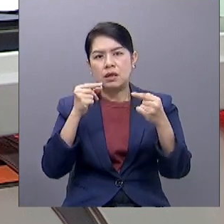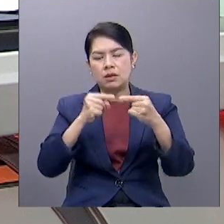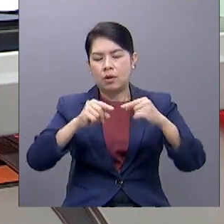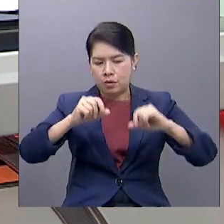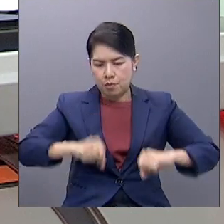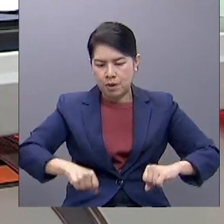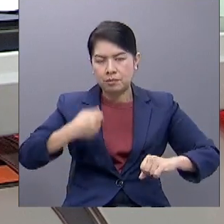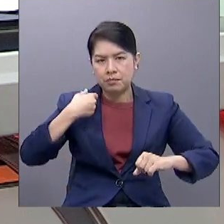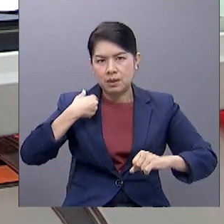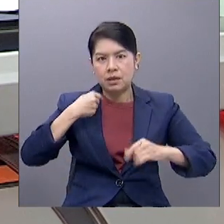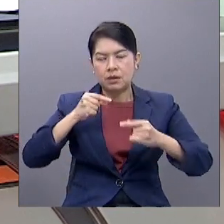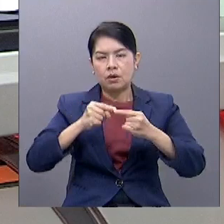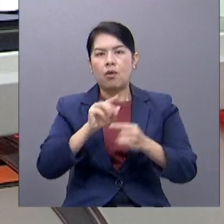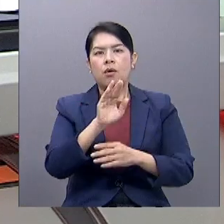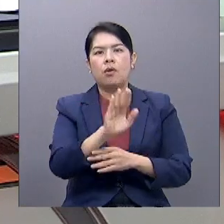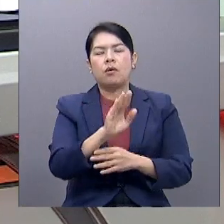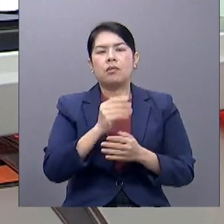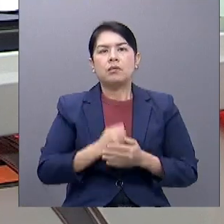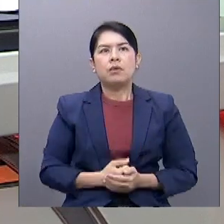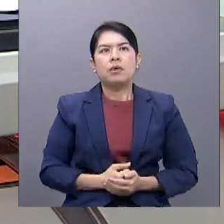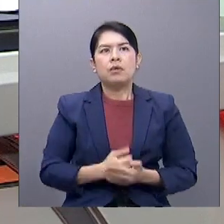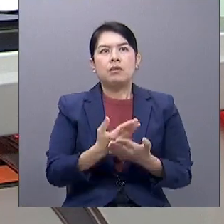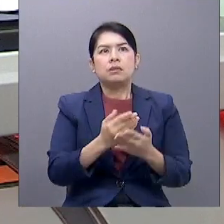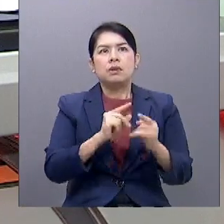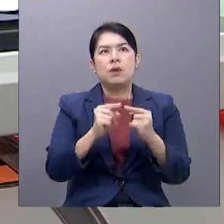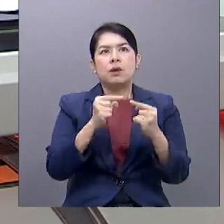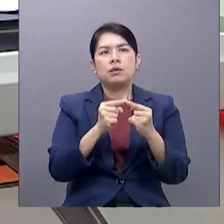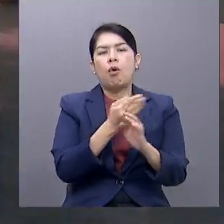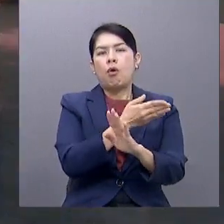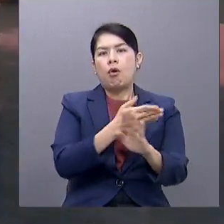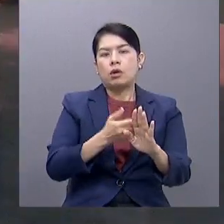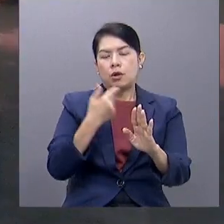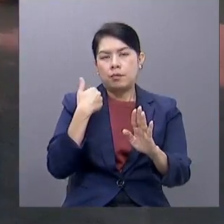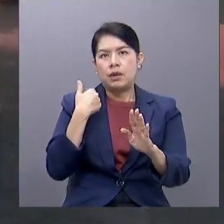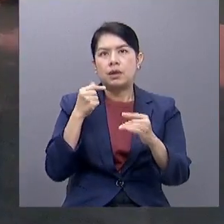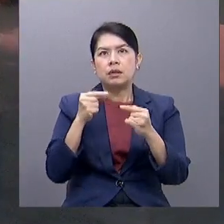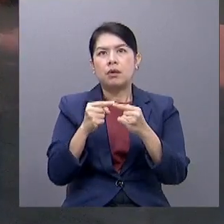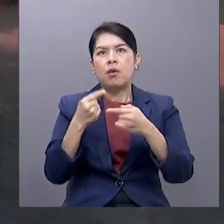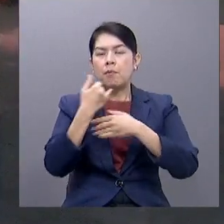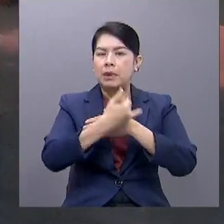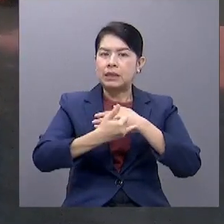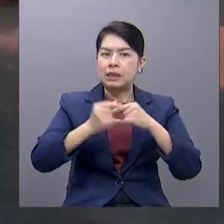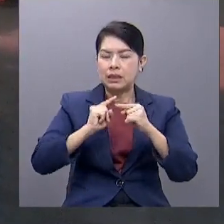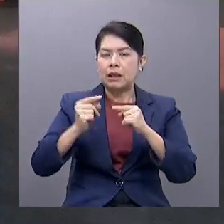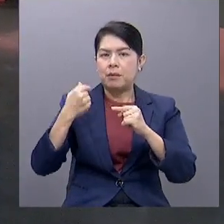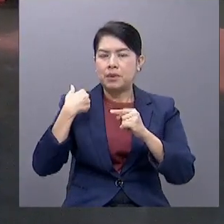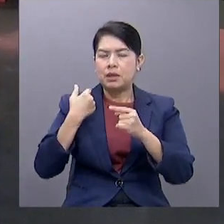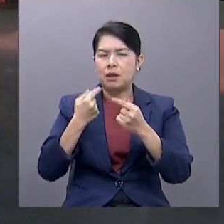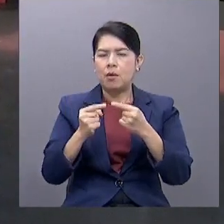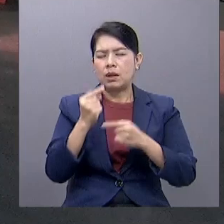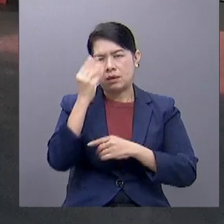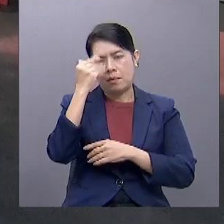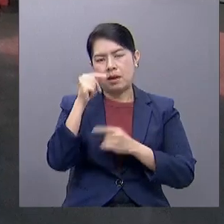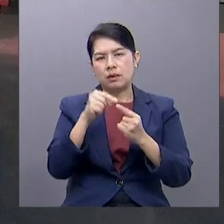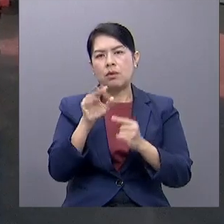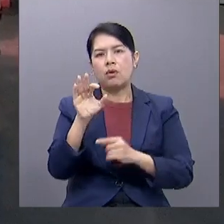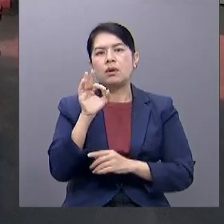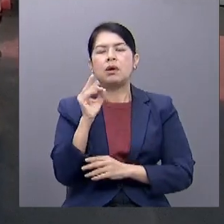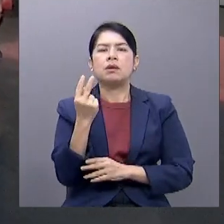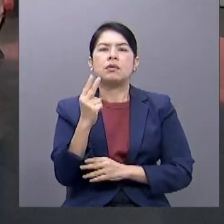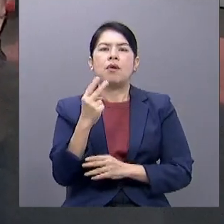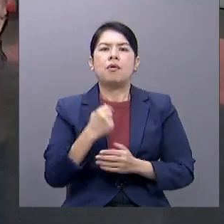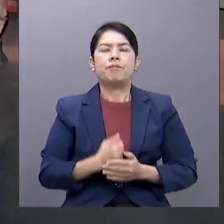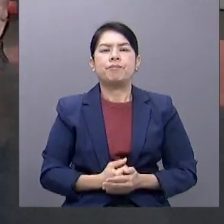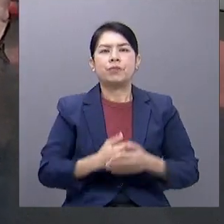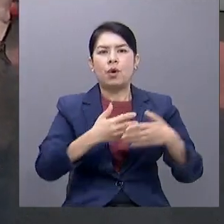เซียได้แล้วนะคะแต่ก่อนหน้านี้เนี่ยก็มีหลายประเทศที่ไฟเขียวมาแล้วทำไมท่าทีของ2ประเทศนี้ถูกจับตามองคะคุณสวรรค์ ในฐานะที่สห